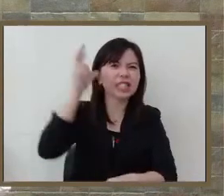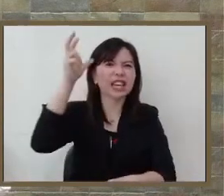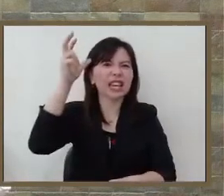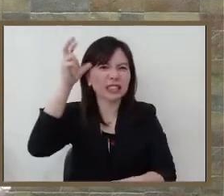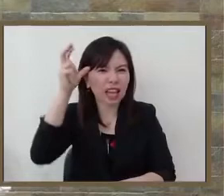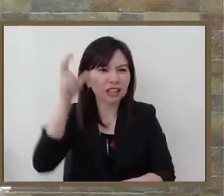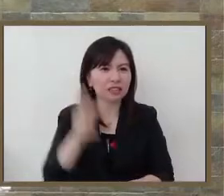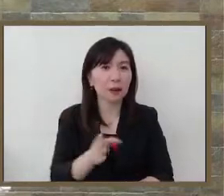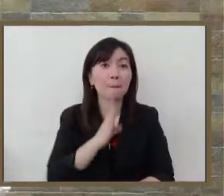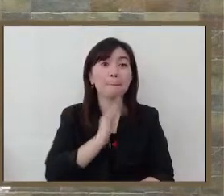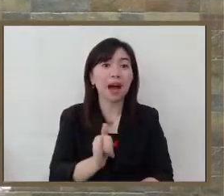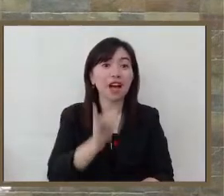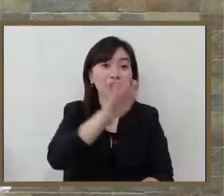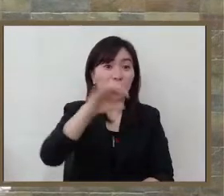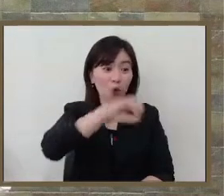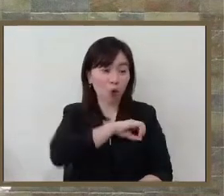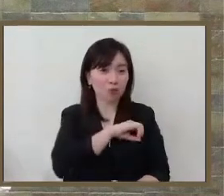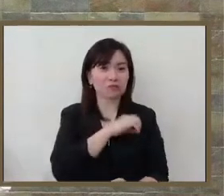ang Diablo.